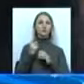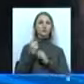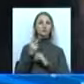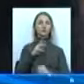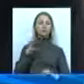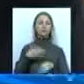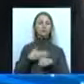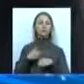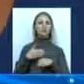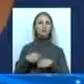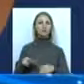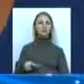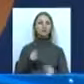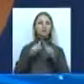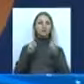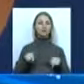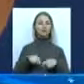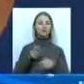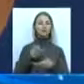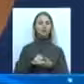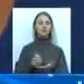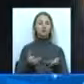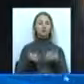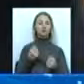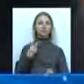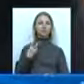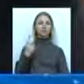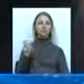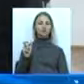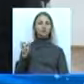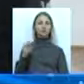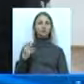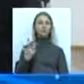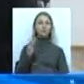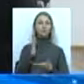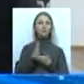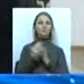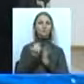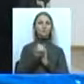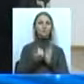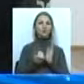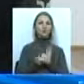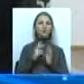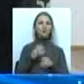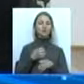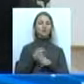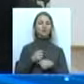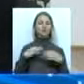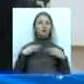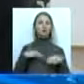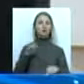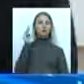бағдарламасы бойынша бізге 21 адам несие алды. Бағдарламаның үшінші бағыты бойынша қысқа